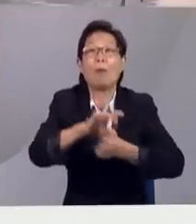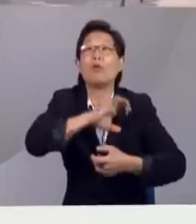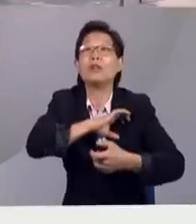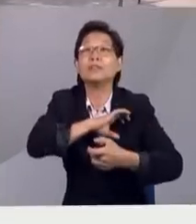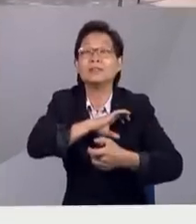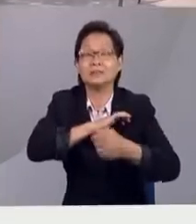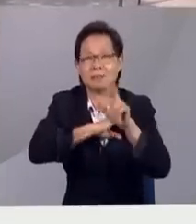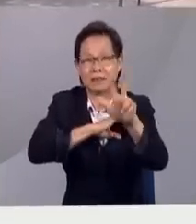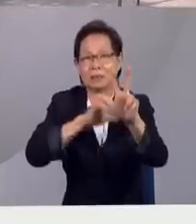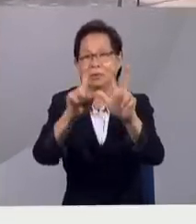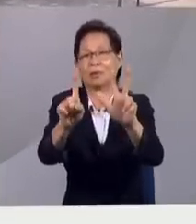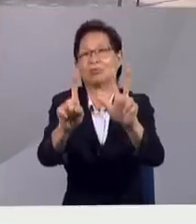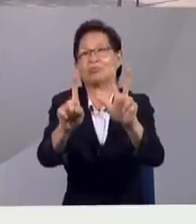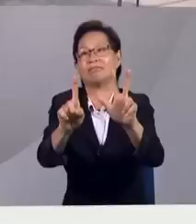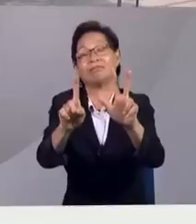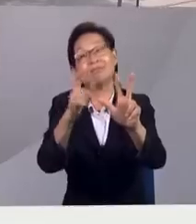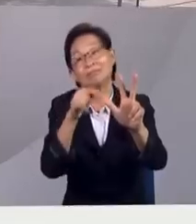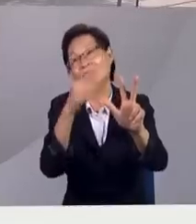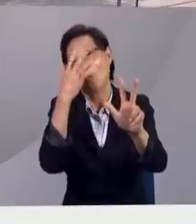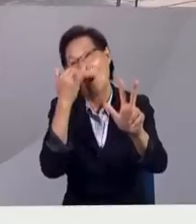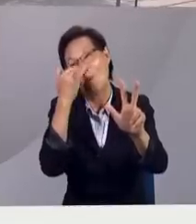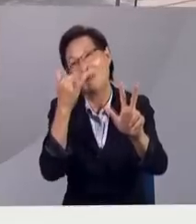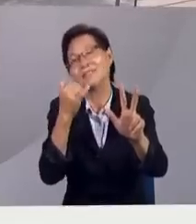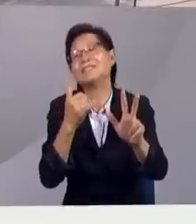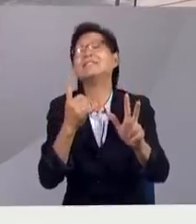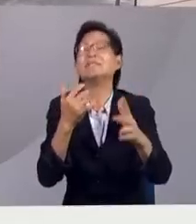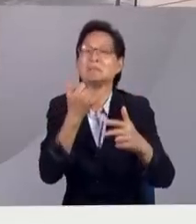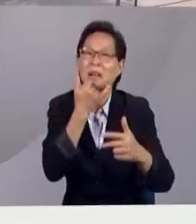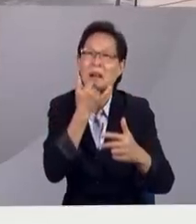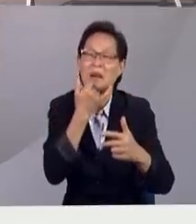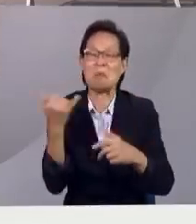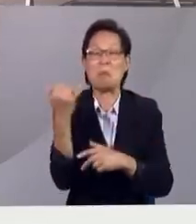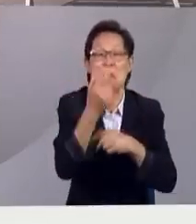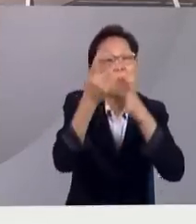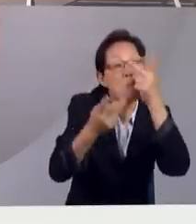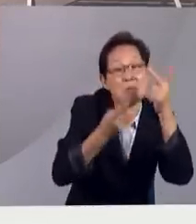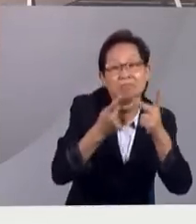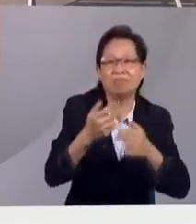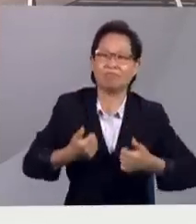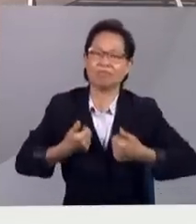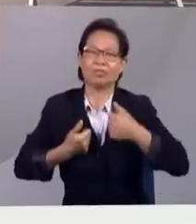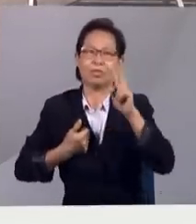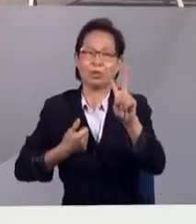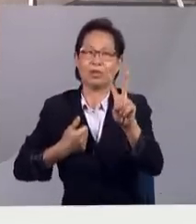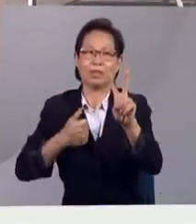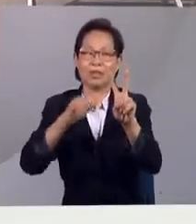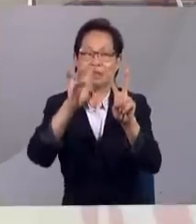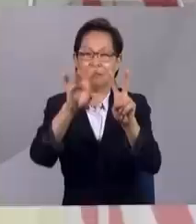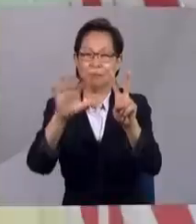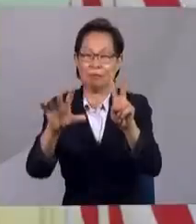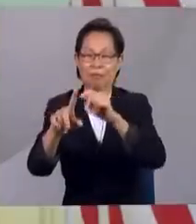31 kompaun kerana kesalahan ziarah Aidilfitri. Sebanyak 285